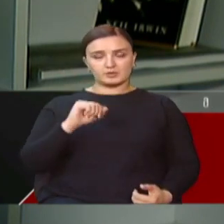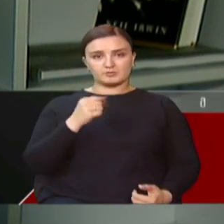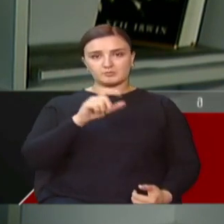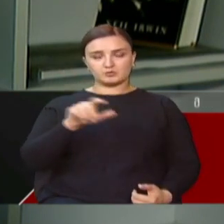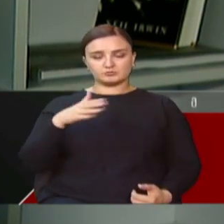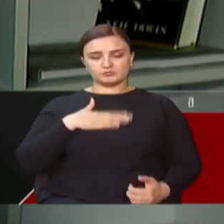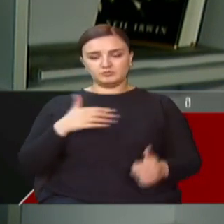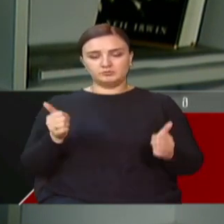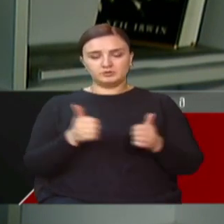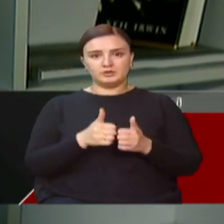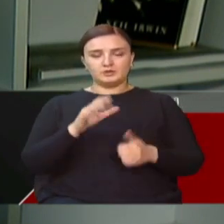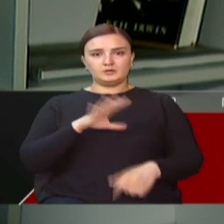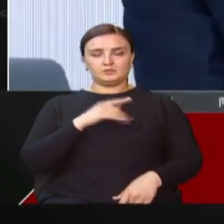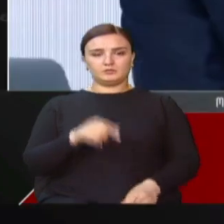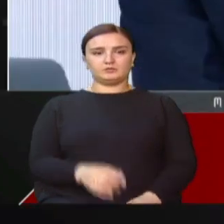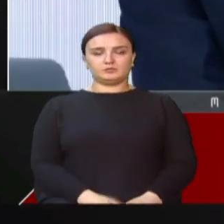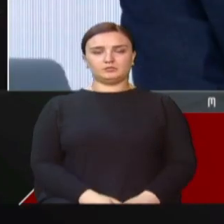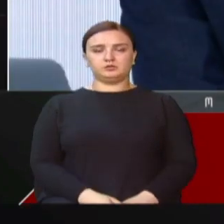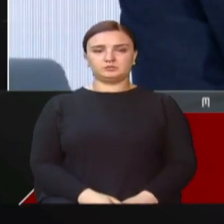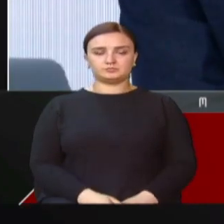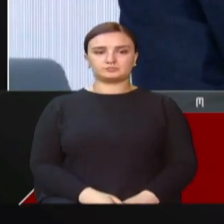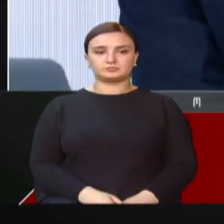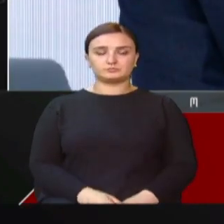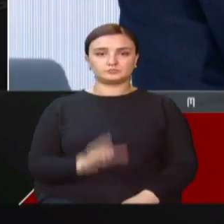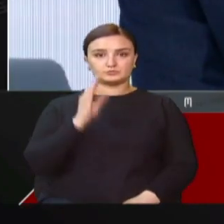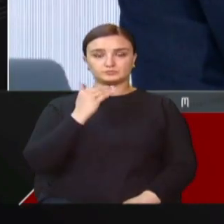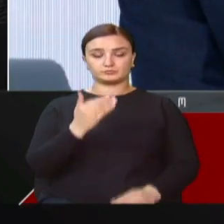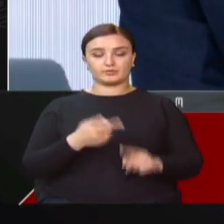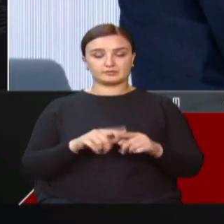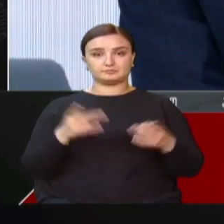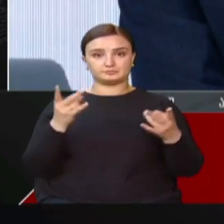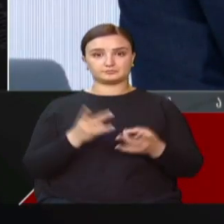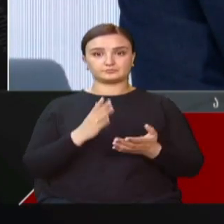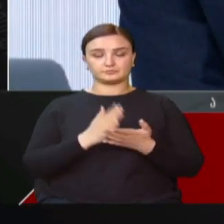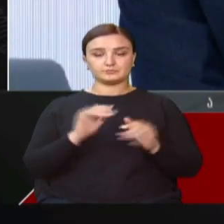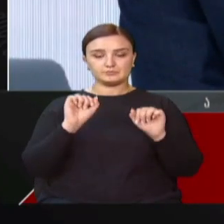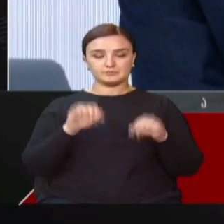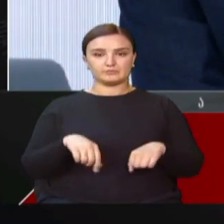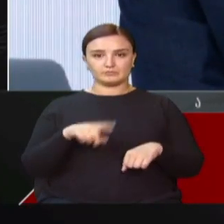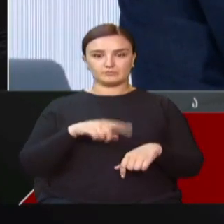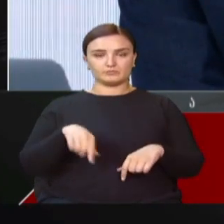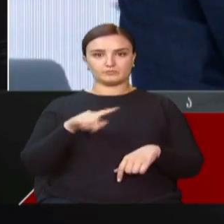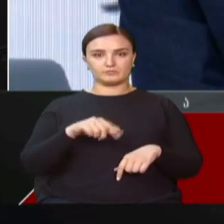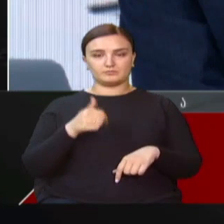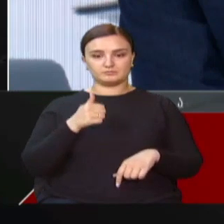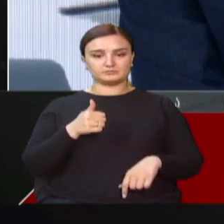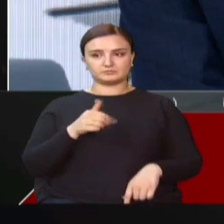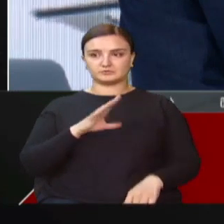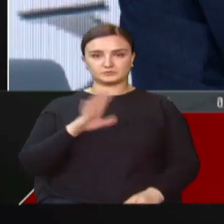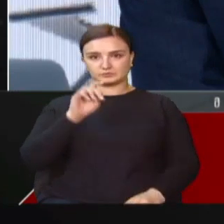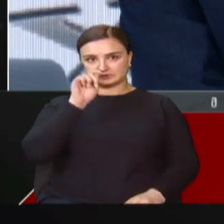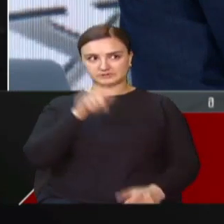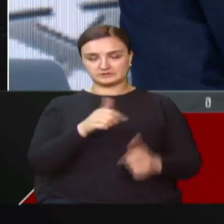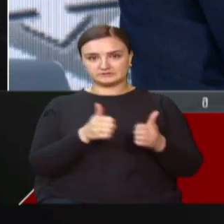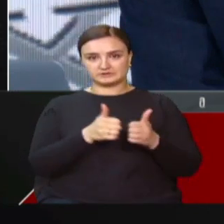ჩვენ გვერდით იდგნენ მაშინ, როდესაც ამის საჭიროება იყო. შეიძლება ისე კარგად არ იდგნენ, როგორც დღეს უკრაინის გვერდით